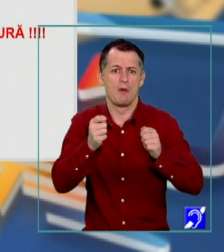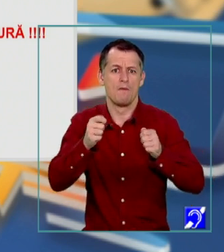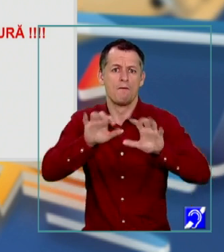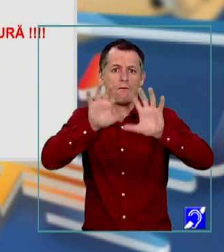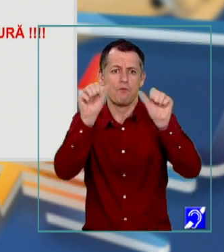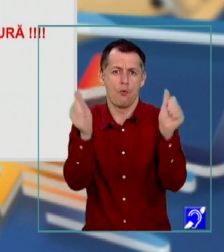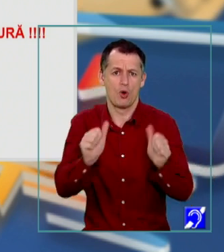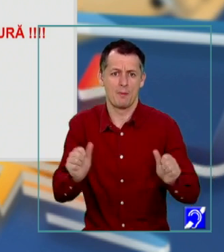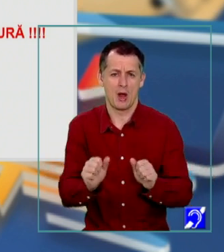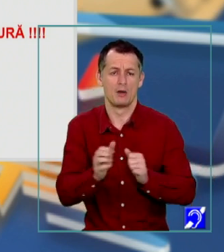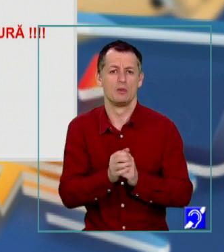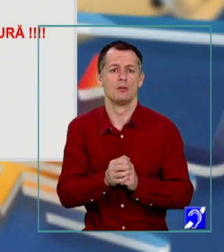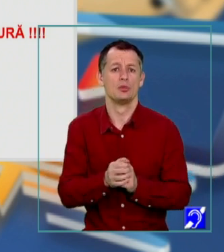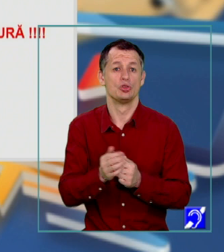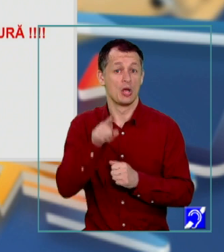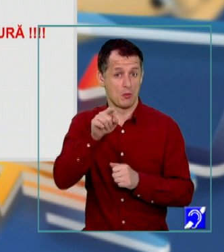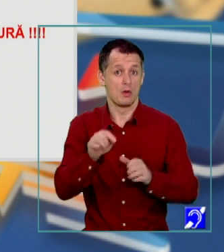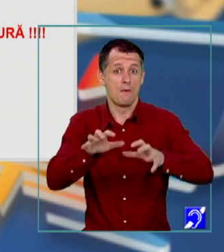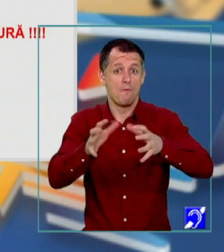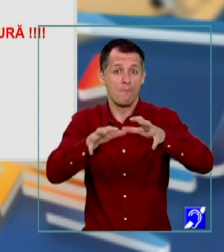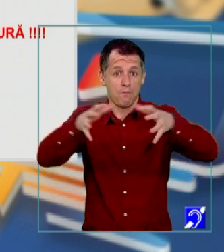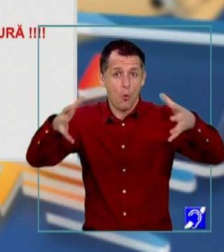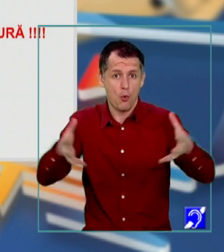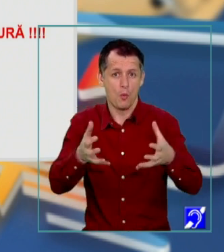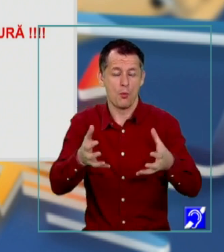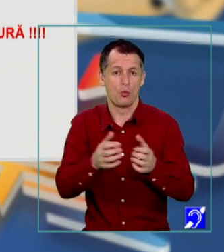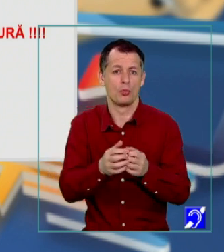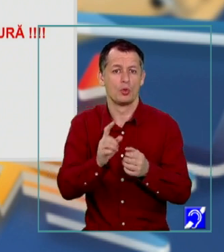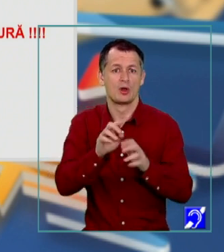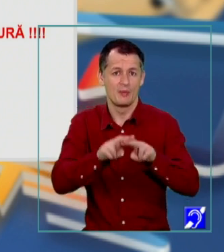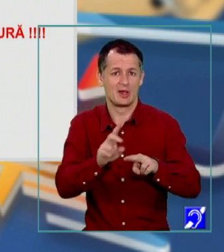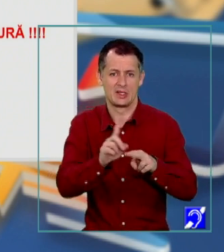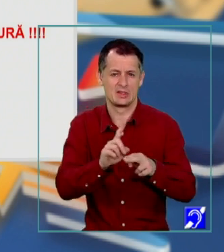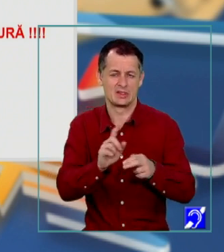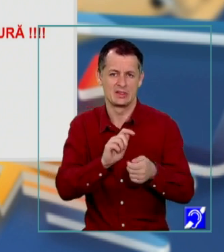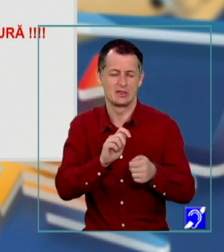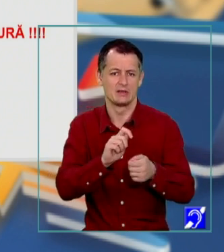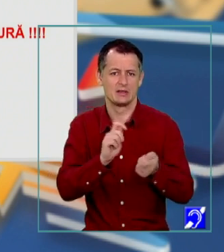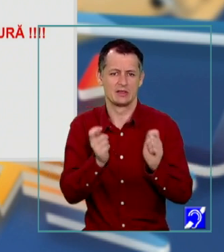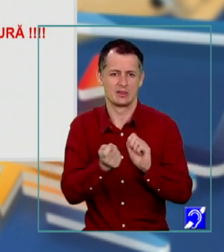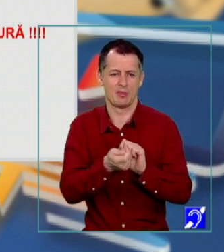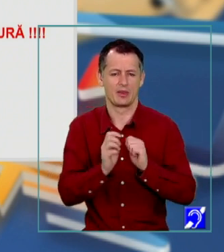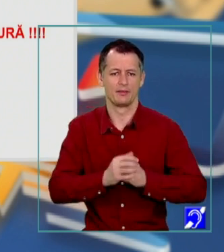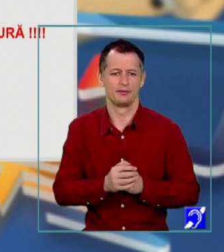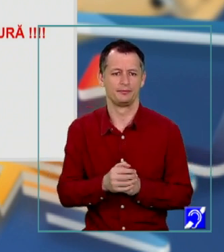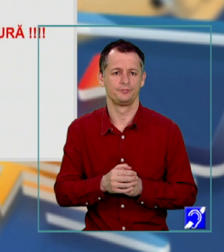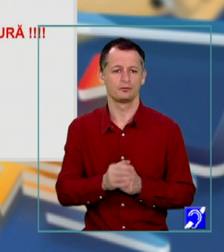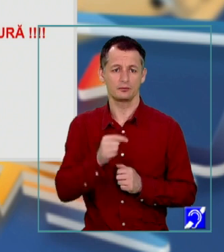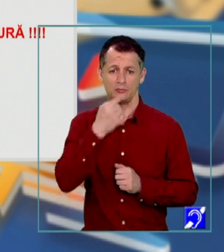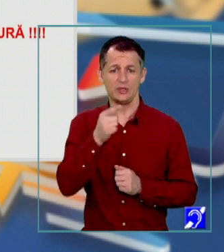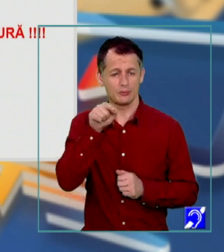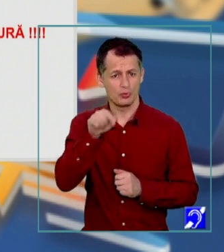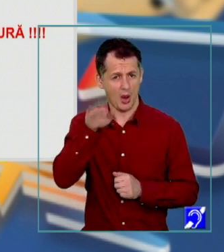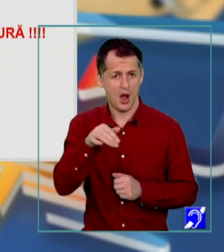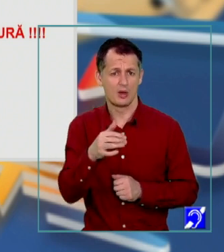lui rămâne neschimbat. Ce informații ne furnizează problema referitor la oxigenul din vas? Ni se spune că are masa